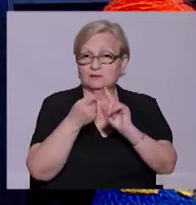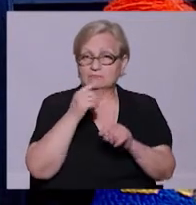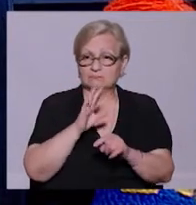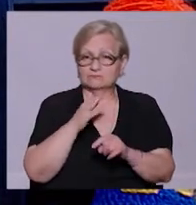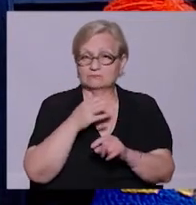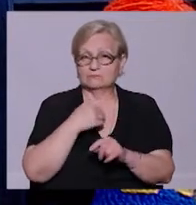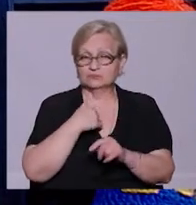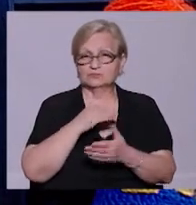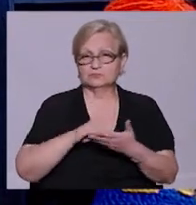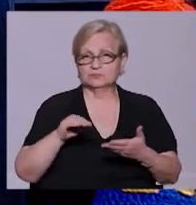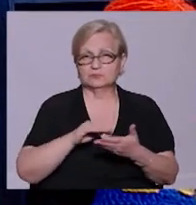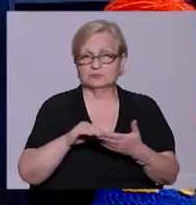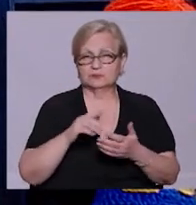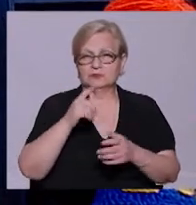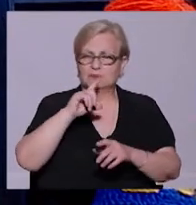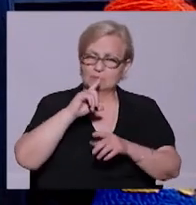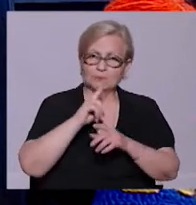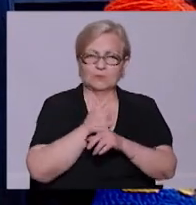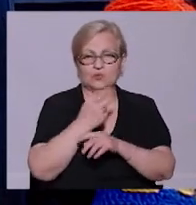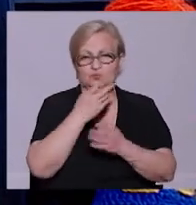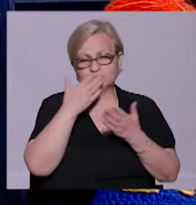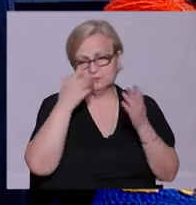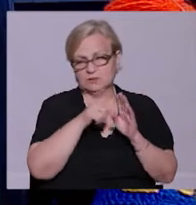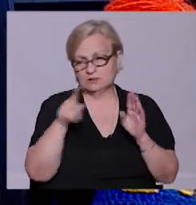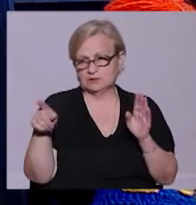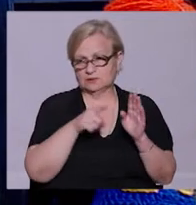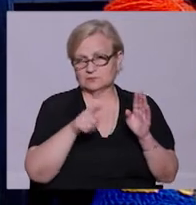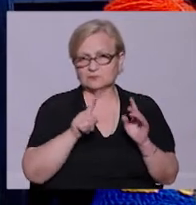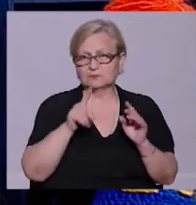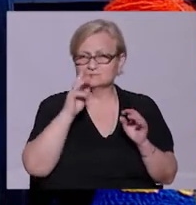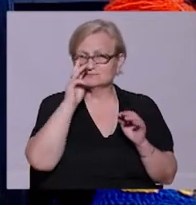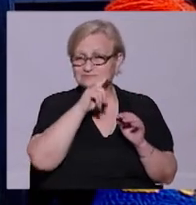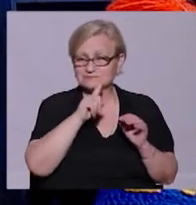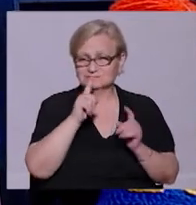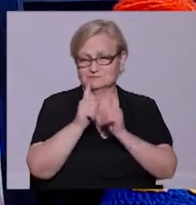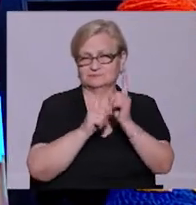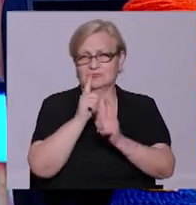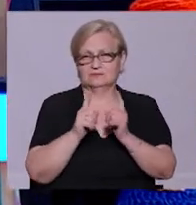ჩვენი ნაწერი აუცილებლად უნდა გადავიკითხოთ ხოლმე, რომ შეცდომები ჩავასწოროთ.